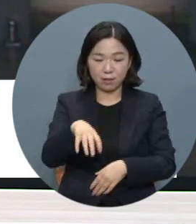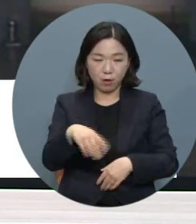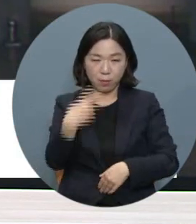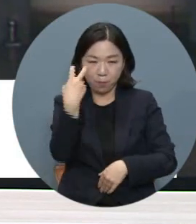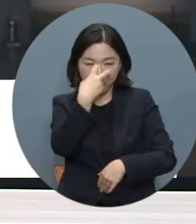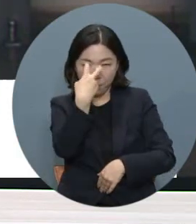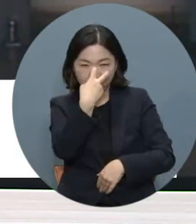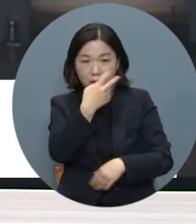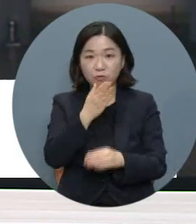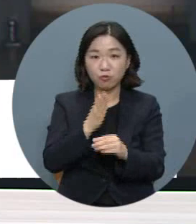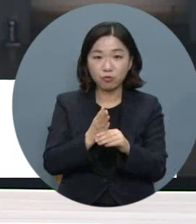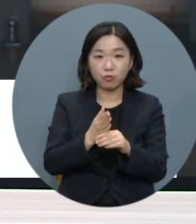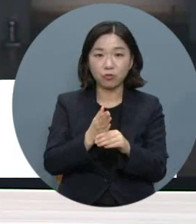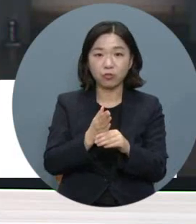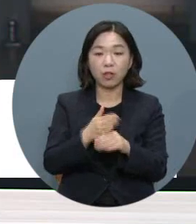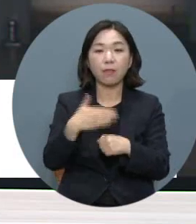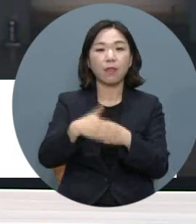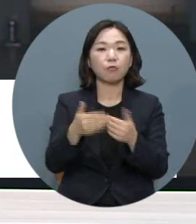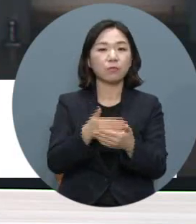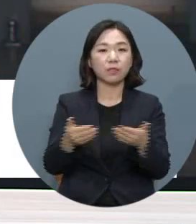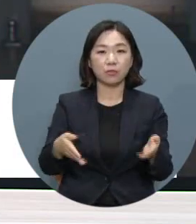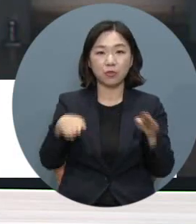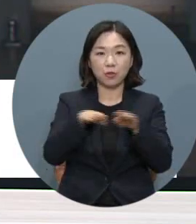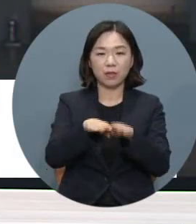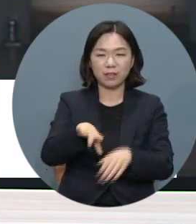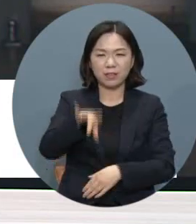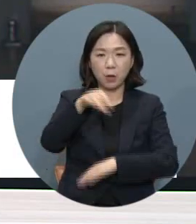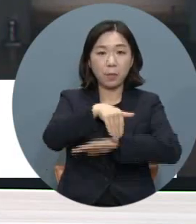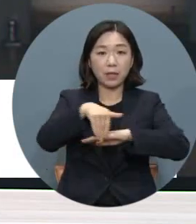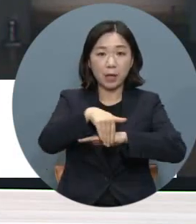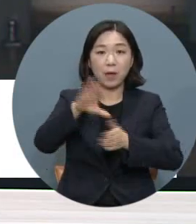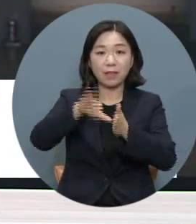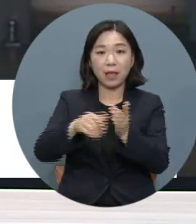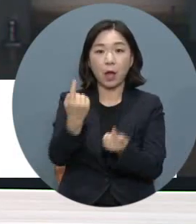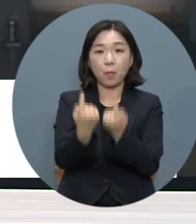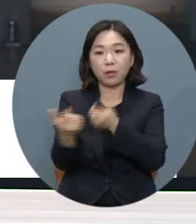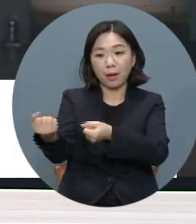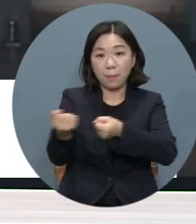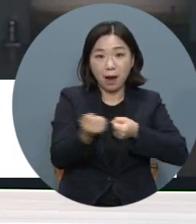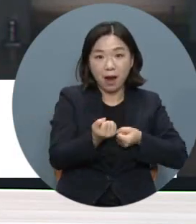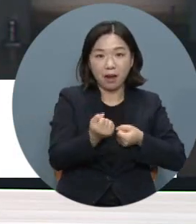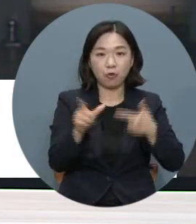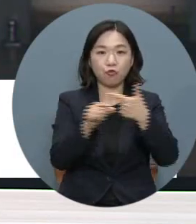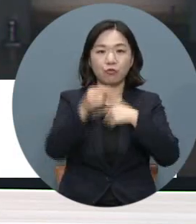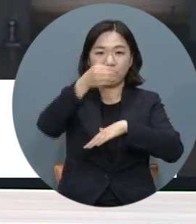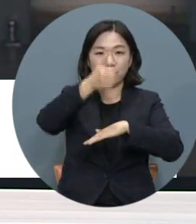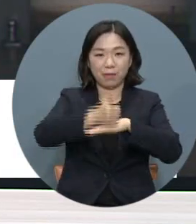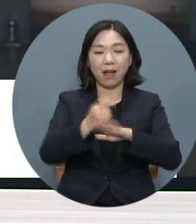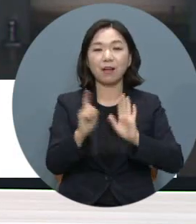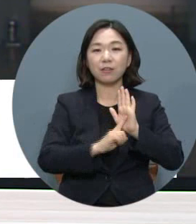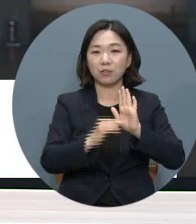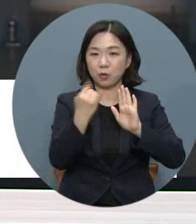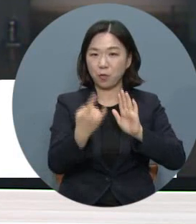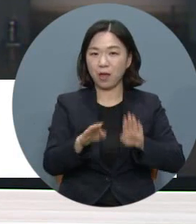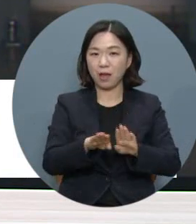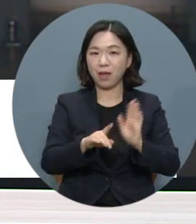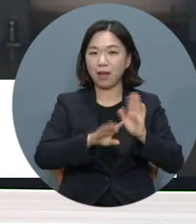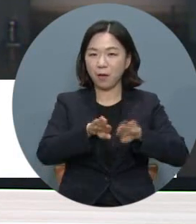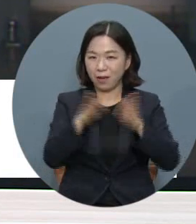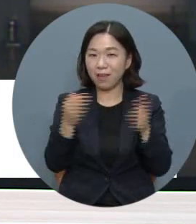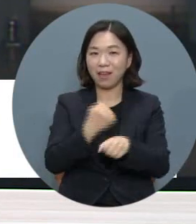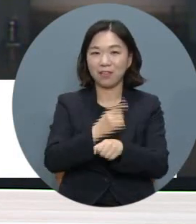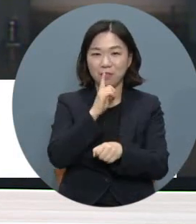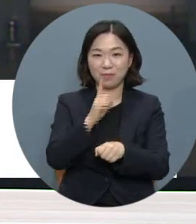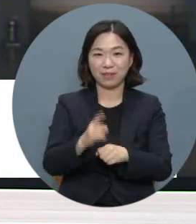있는데요. 대구미술관은 당초 계획한 시기보다 앞당겨 다음 달 말에 전시회를 통해서 그림을 공개하기로